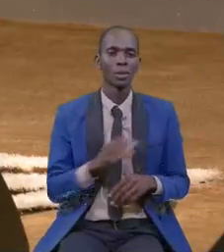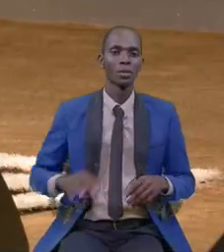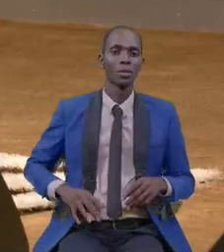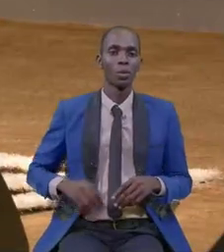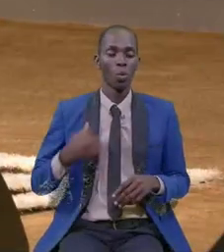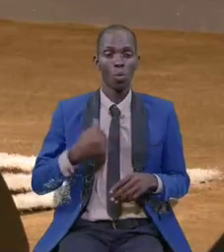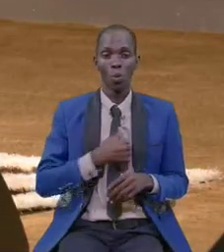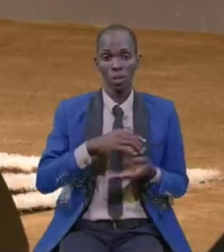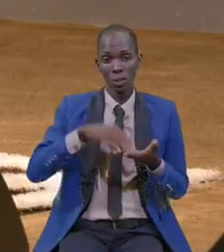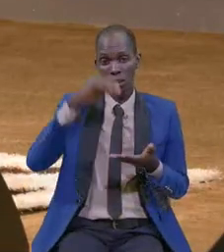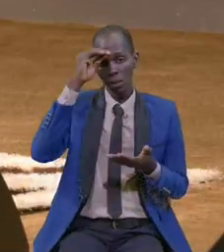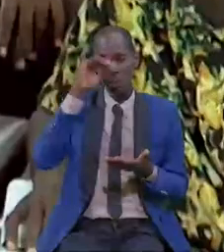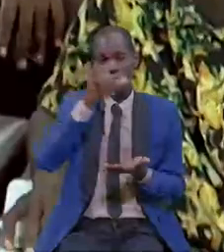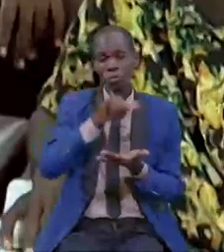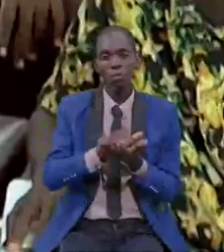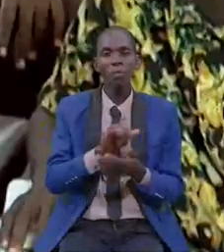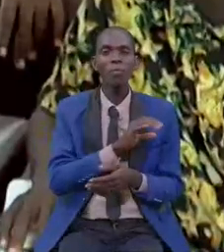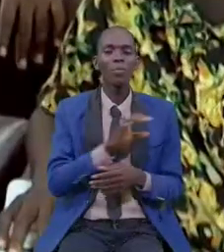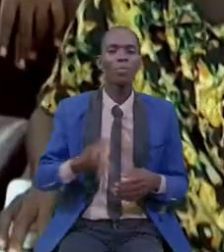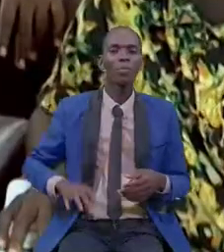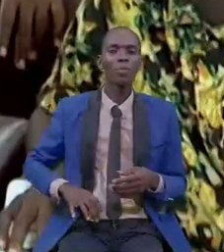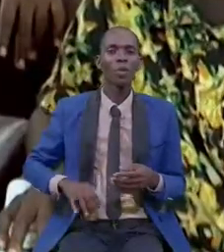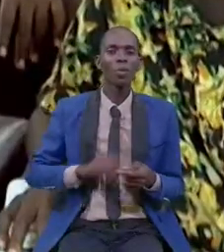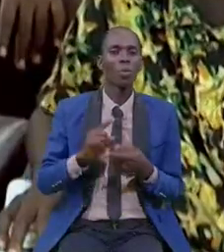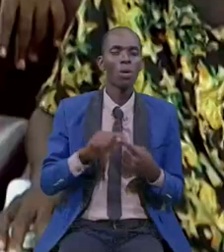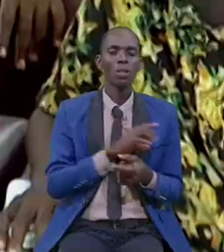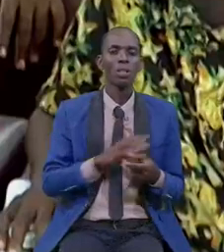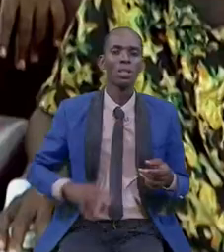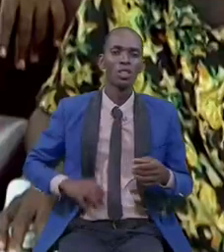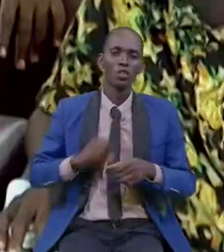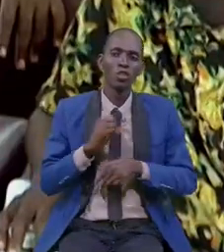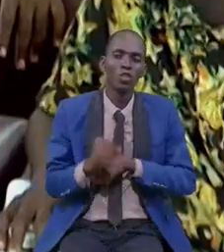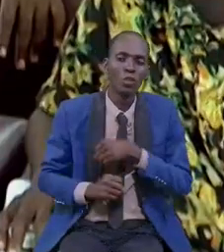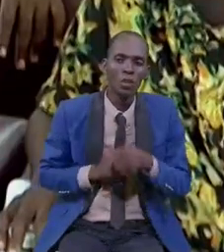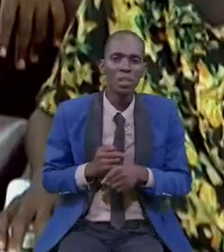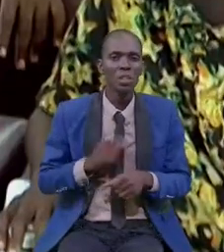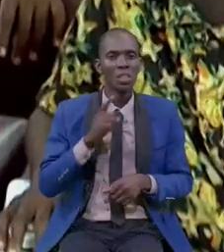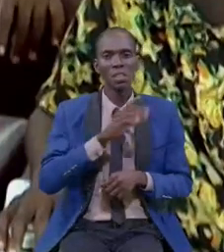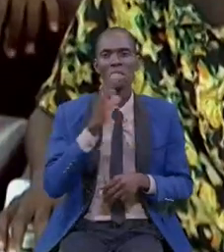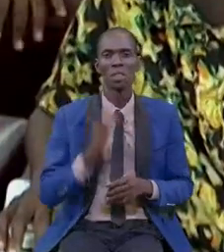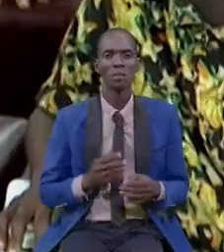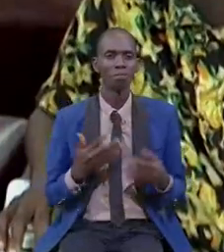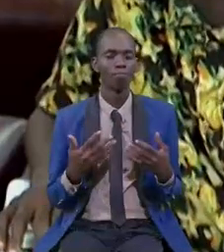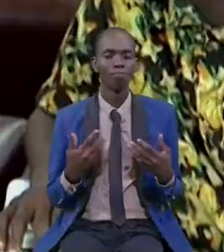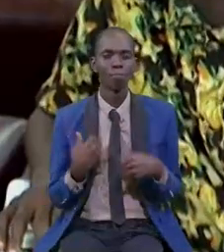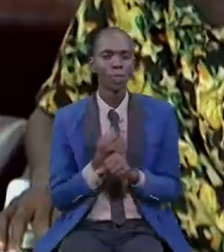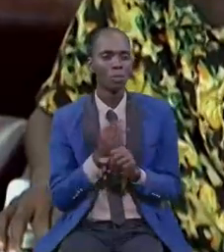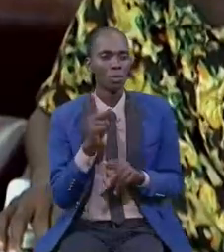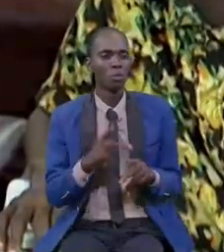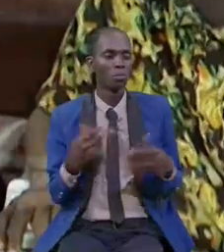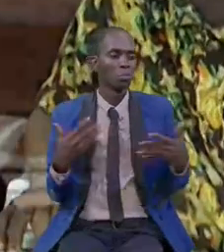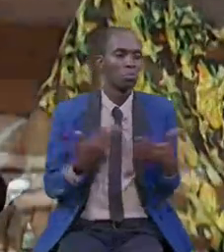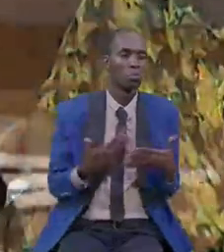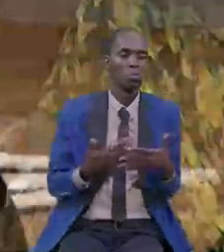il nous a dit que Christ lorsqu'il était injurié lorsqu'il a étit maltraité il ne faisait point de menace mais s'en